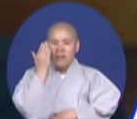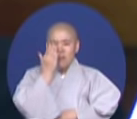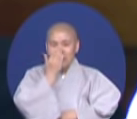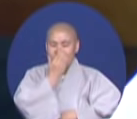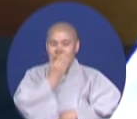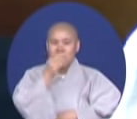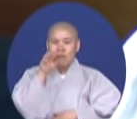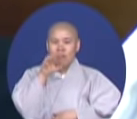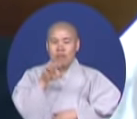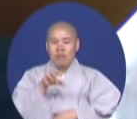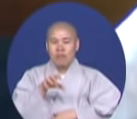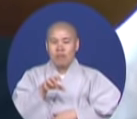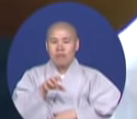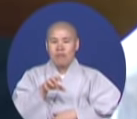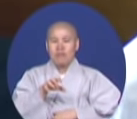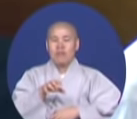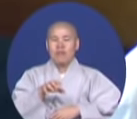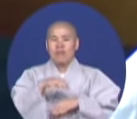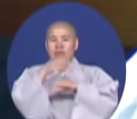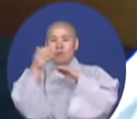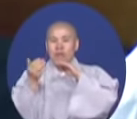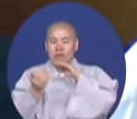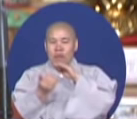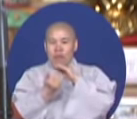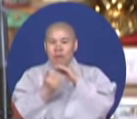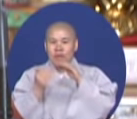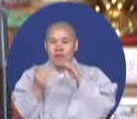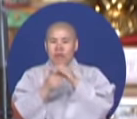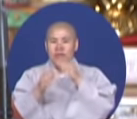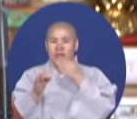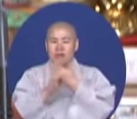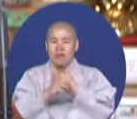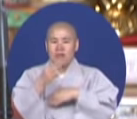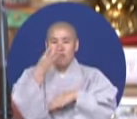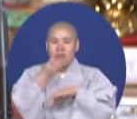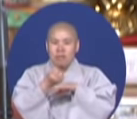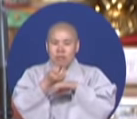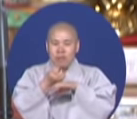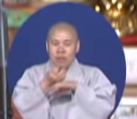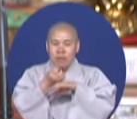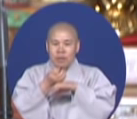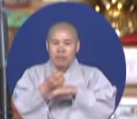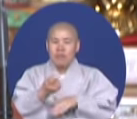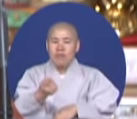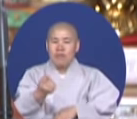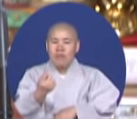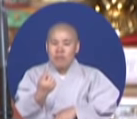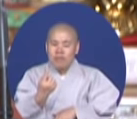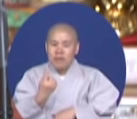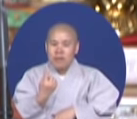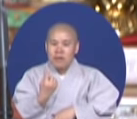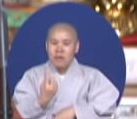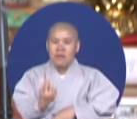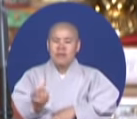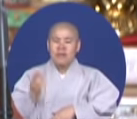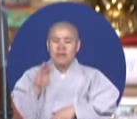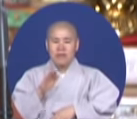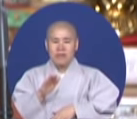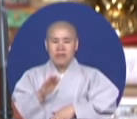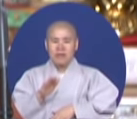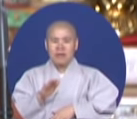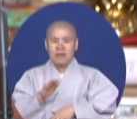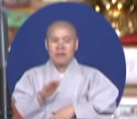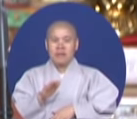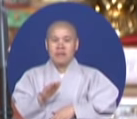청정한 도량이 이제 이루어지면 삼보님이 다 강림을 하시는데